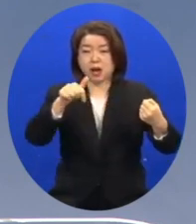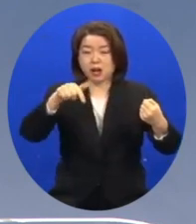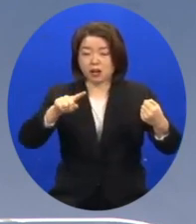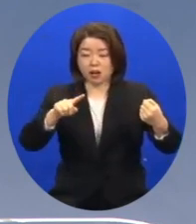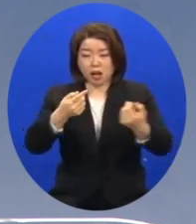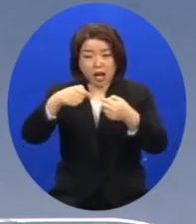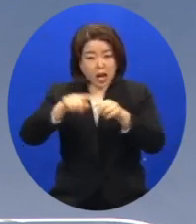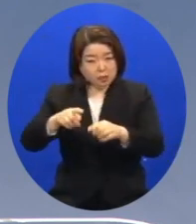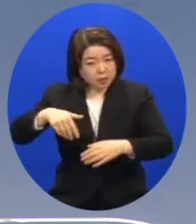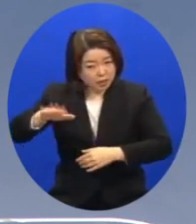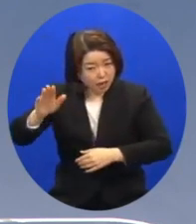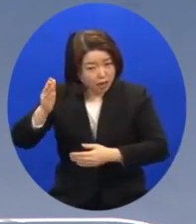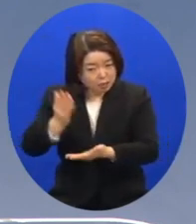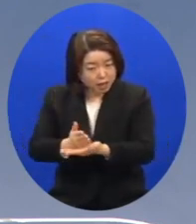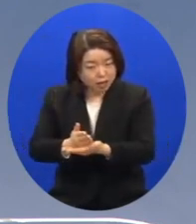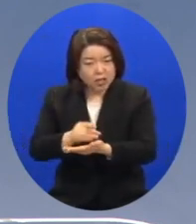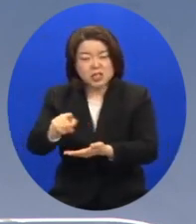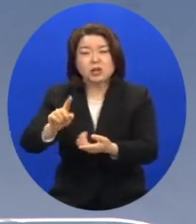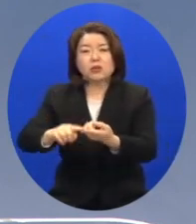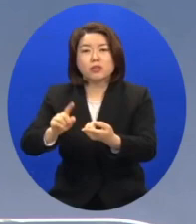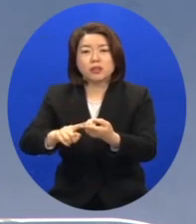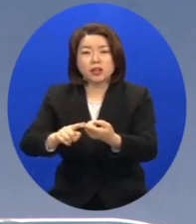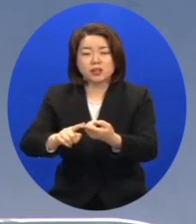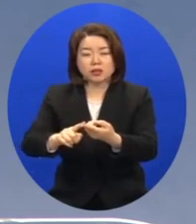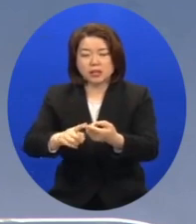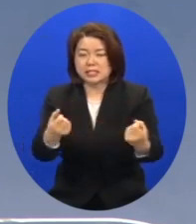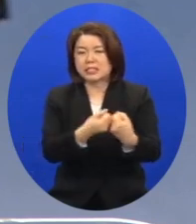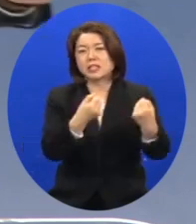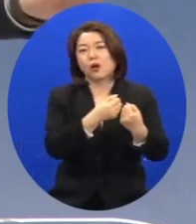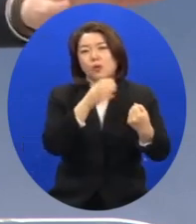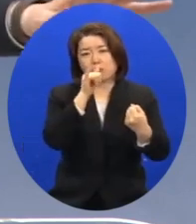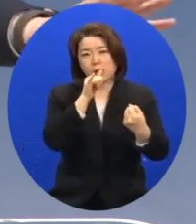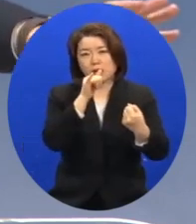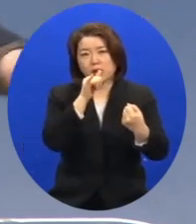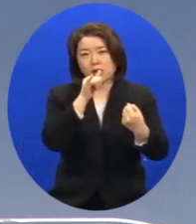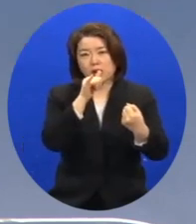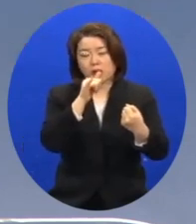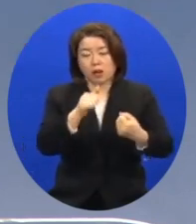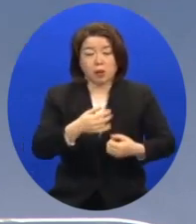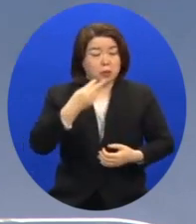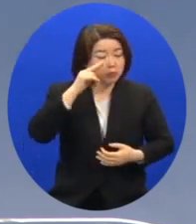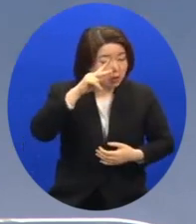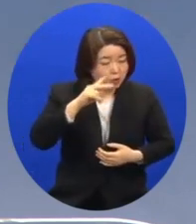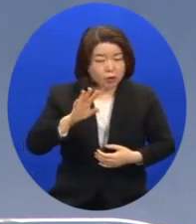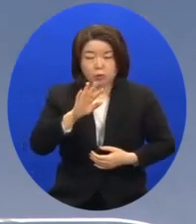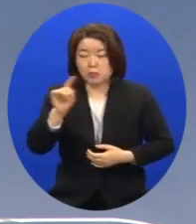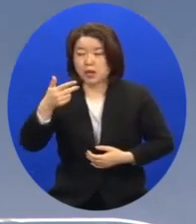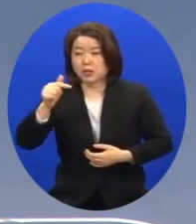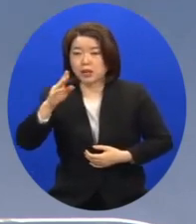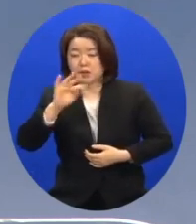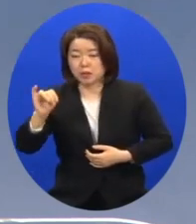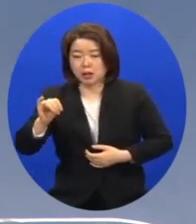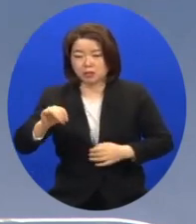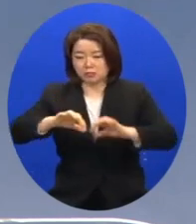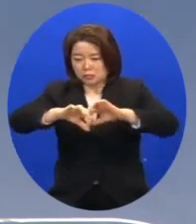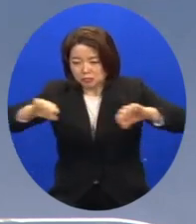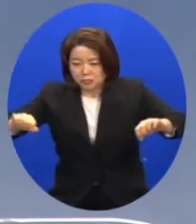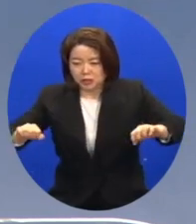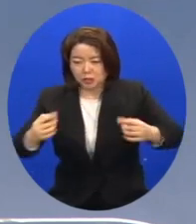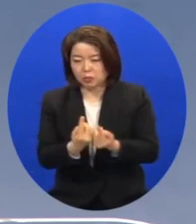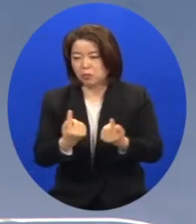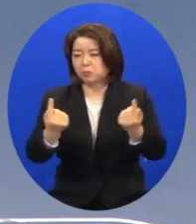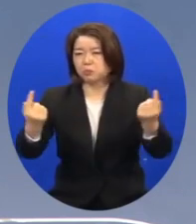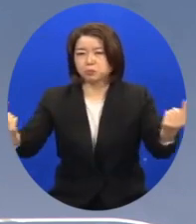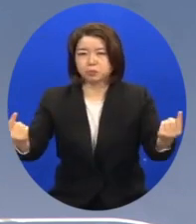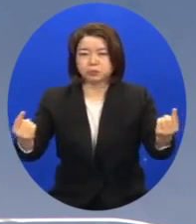는 문제로 그래서 바울과 바나바가 따로따로 전도 여행을 떠났을 정도에요 영적으로 성숙한